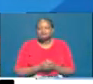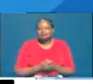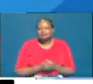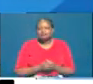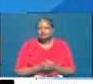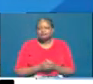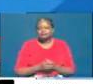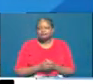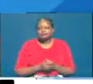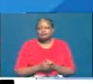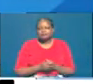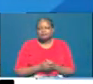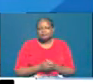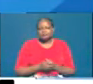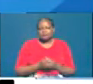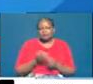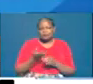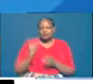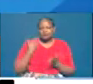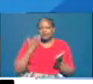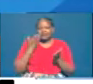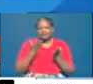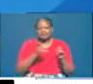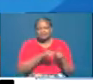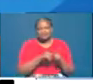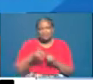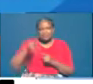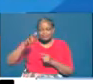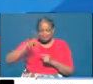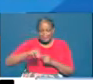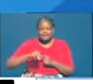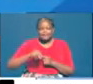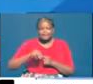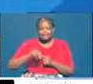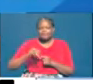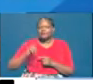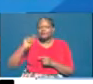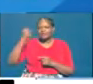Kenyatta. Alikuwa amehudumu kama waziri mkuu wa taifa hili kutoka mwaka